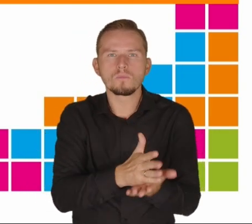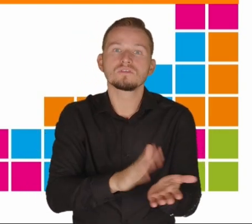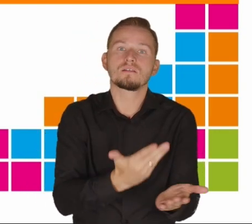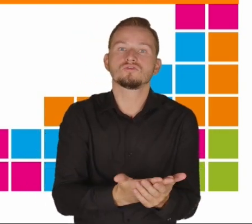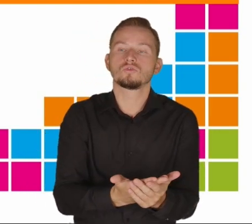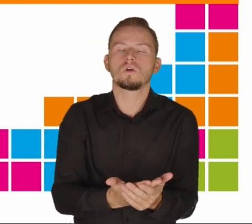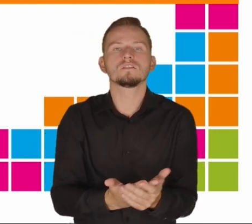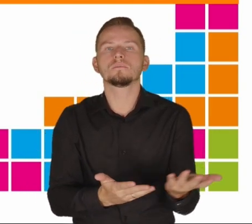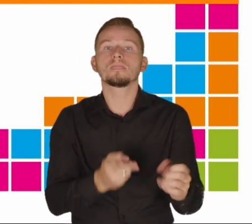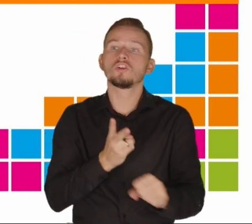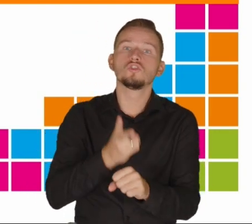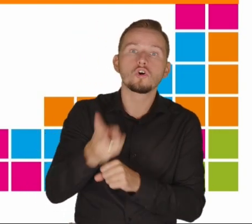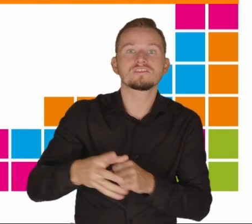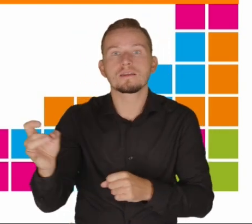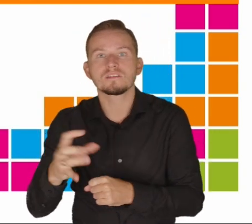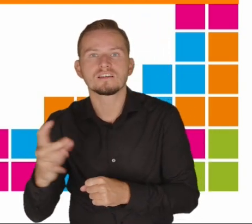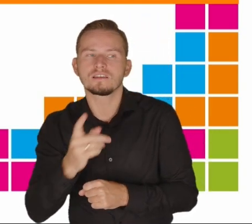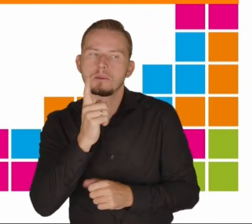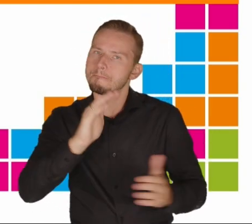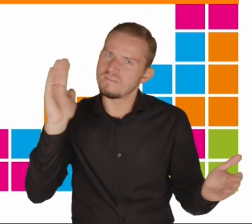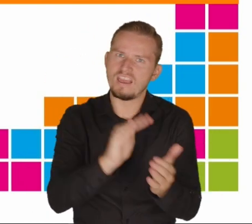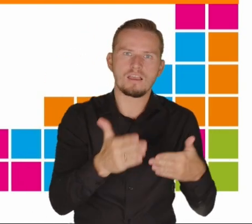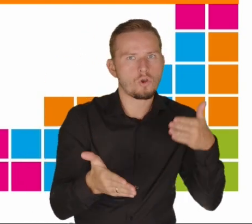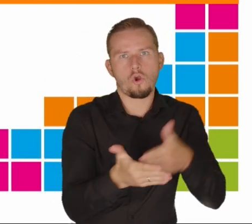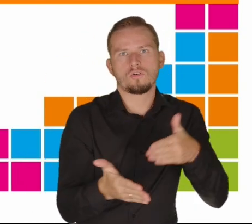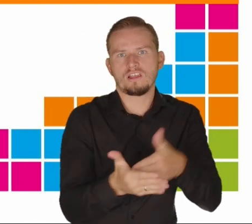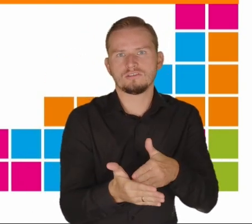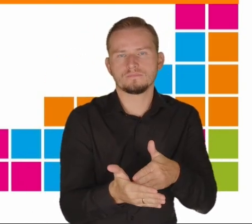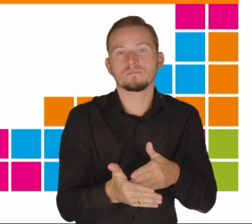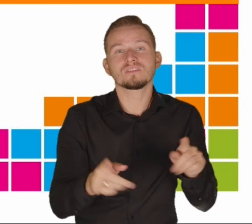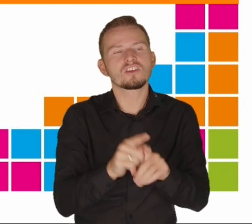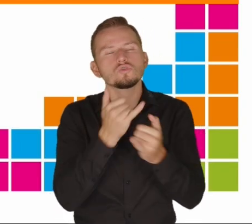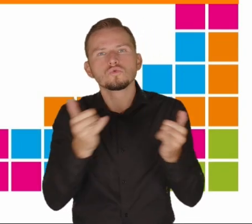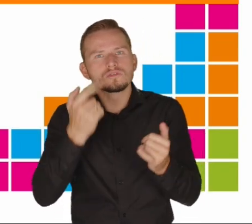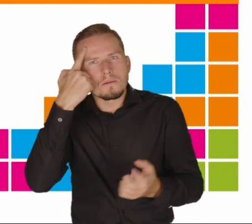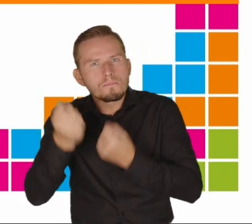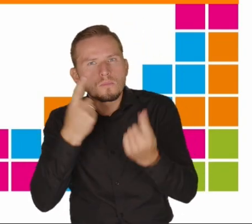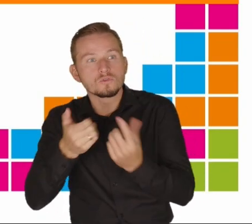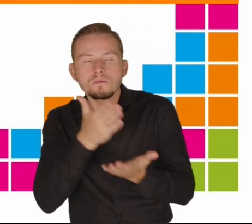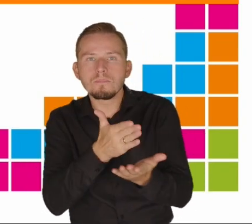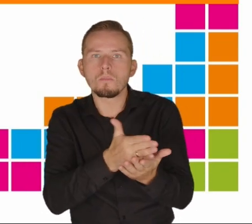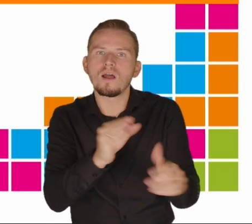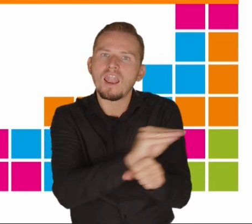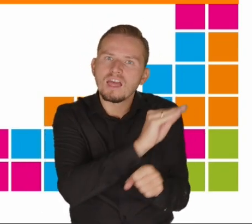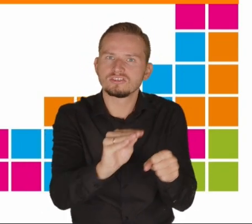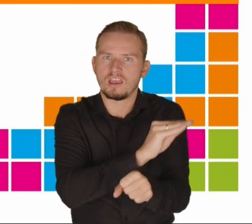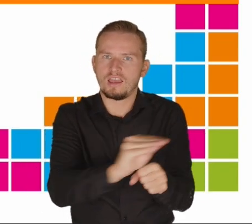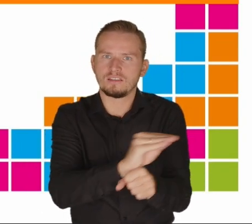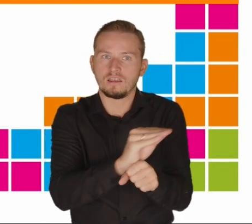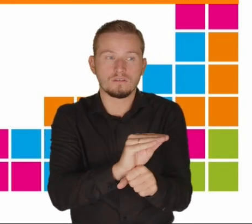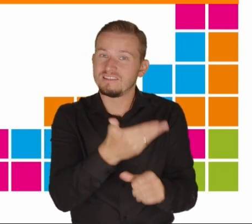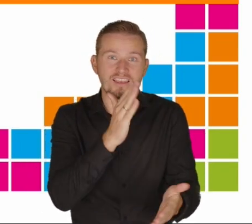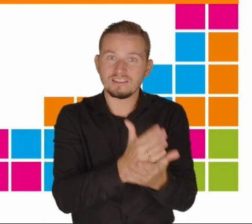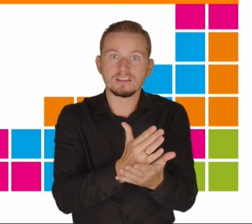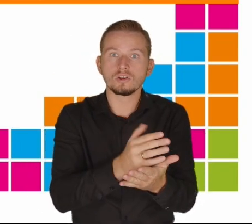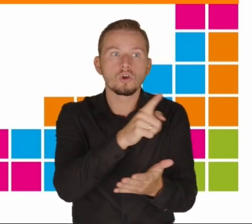do na przykład grania w internecie i wreszcie pewnych rozwiązań związanych z leczeniem, które jest nakierowane nie tylko na objaw,